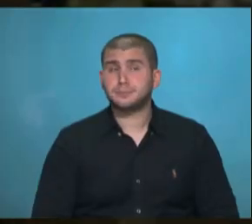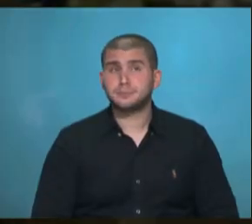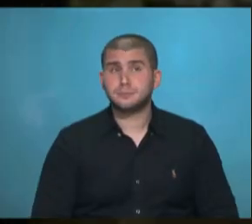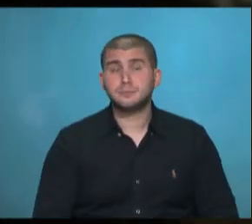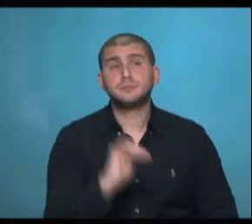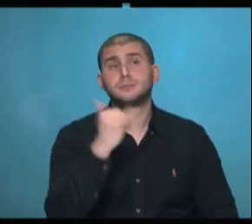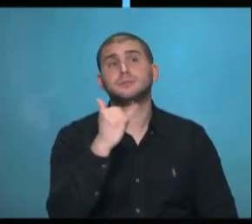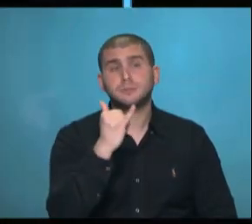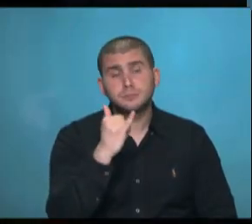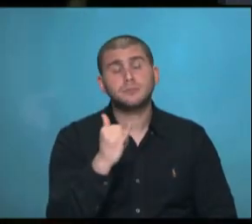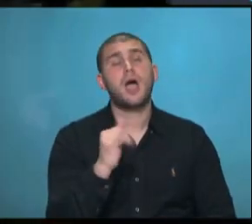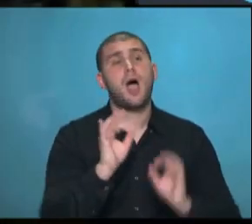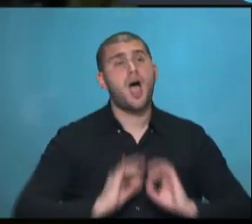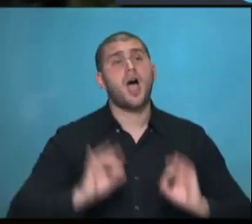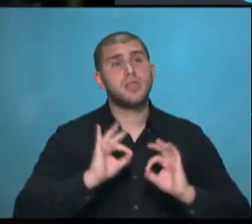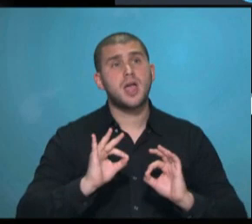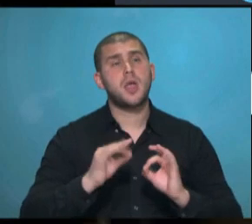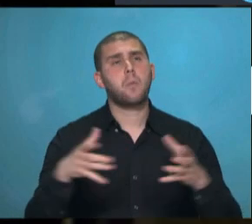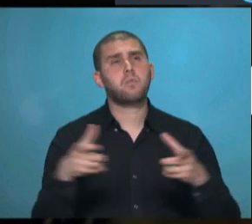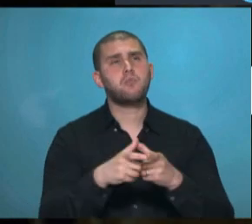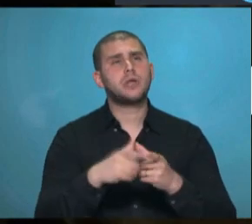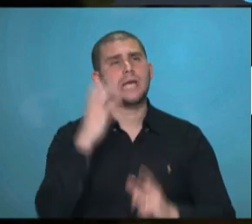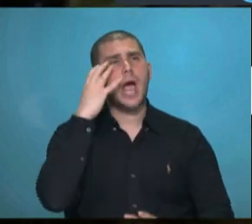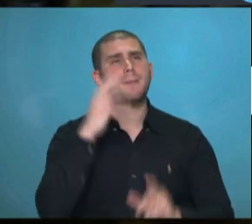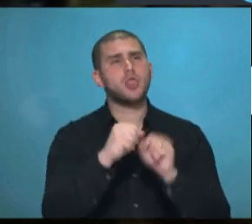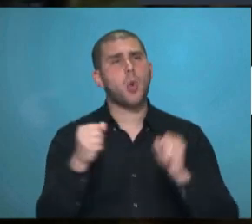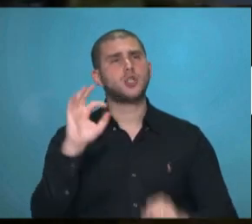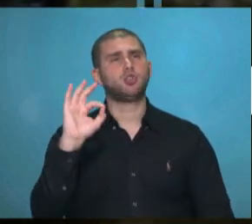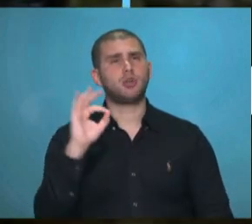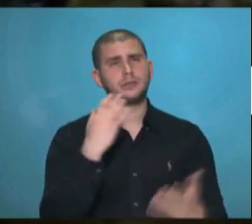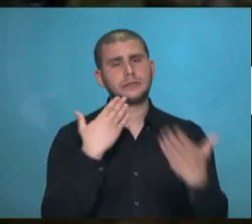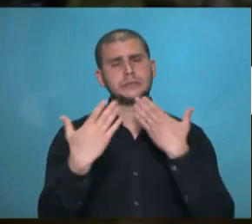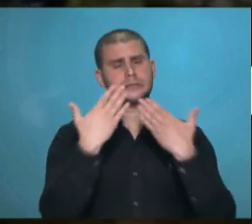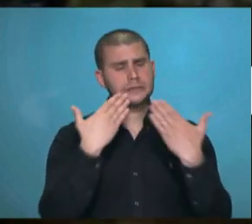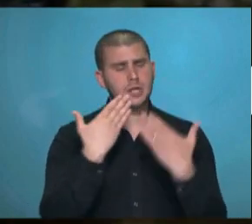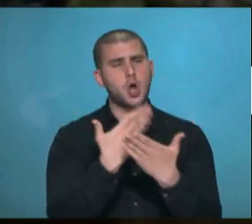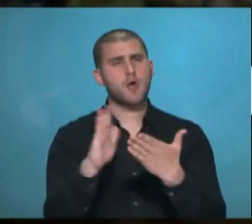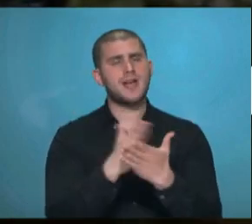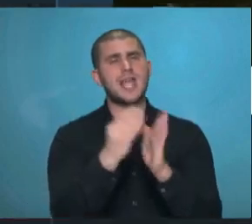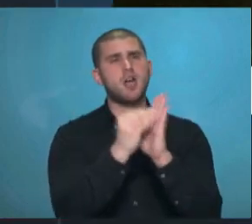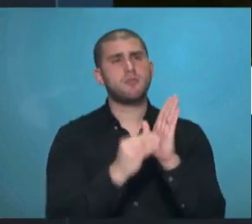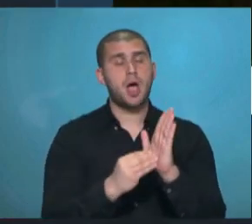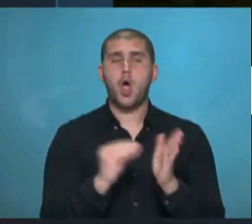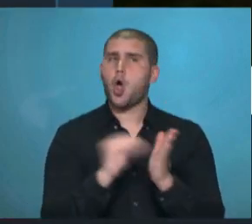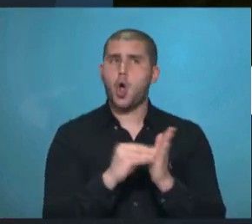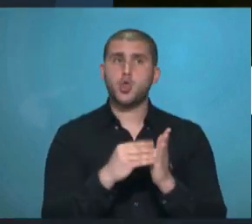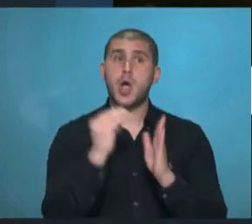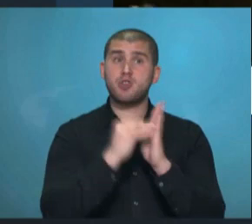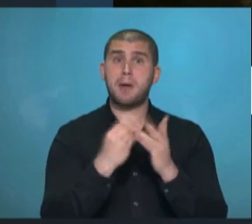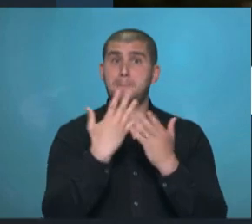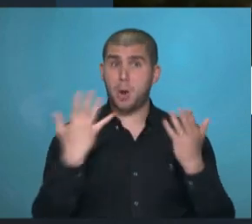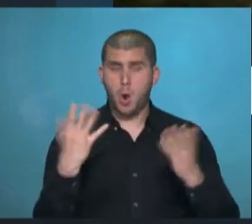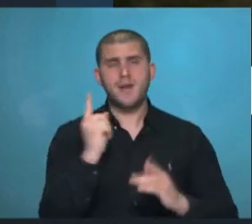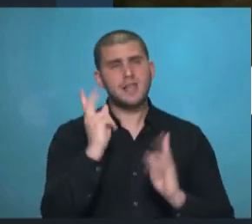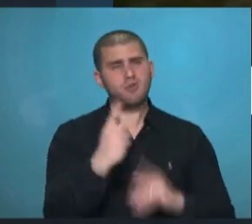כן, עדיין מועצת חכמי התורה של ש"ס מתכנסת כאן מאחורינו וקובעת את הרשימה. עדיין אין לנו רשימה ברורה, אבל מה שכן אפשר